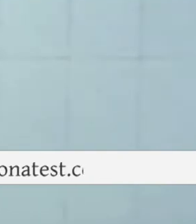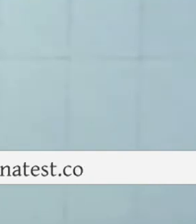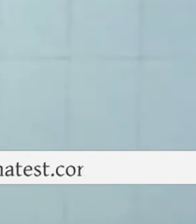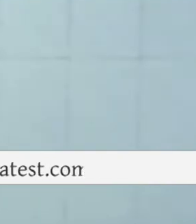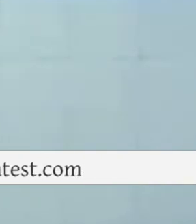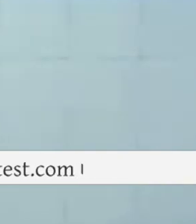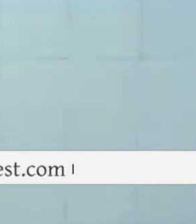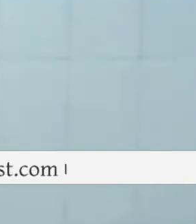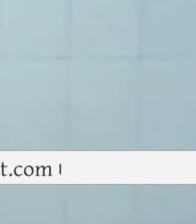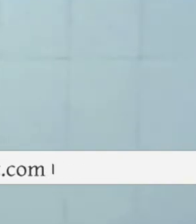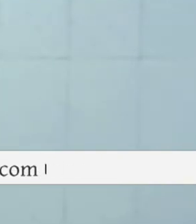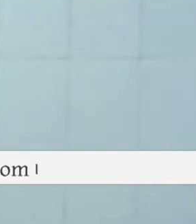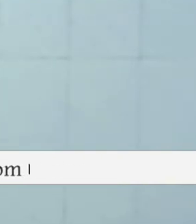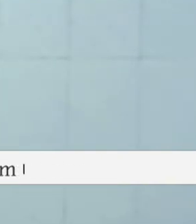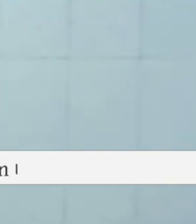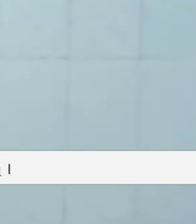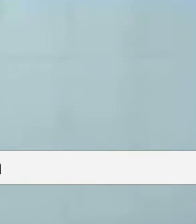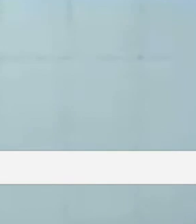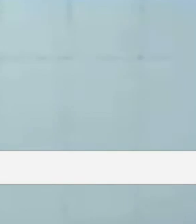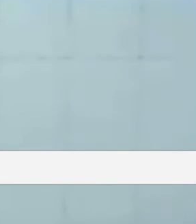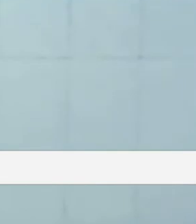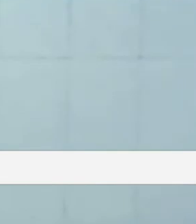14,34,428টি এবং বর্তমানে মজুত আছে